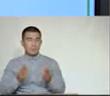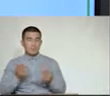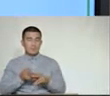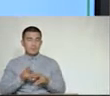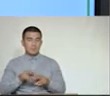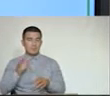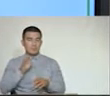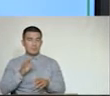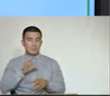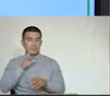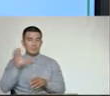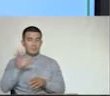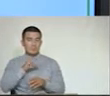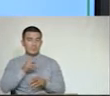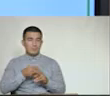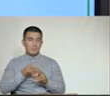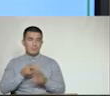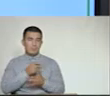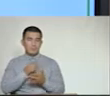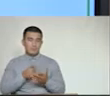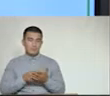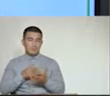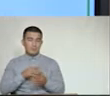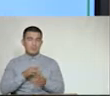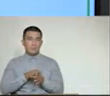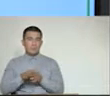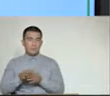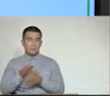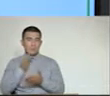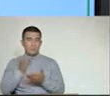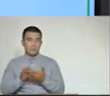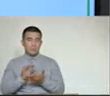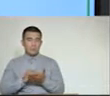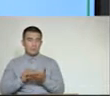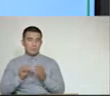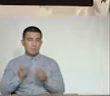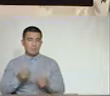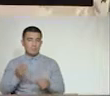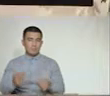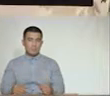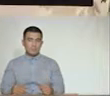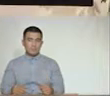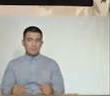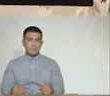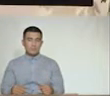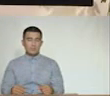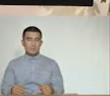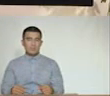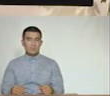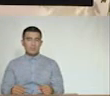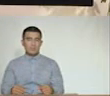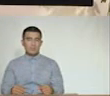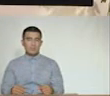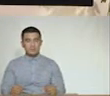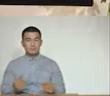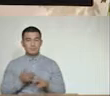sodir bo'ladi? Siz bu savollarga to'liq javob yozishga harakat qiling. Aziz o'quvchilar, siz